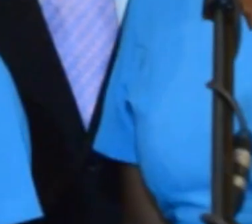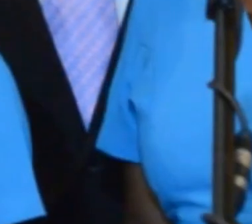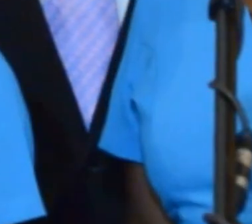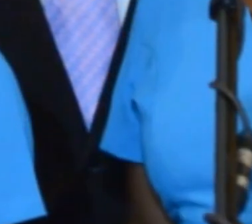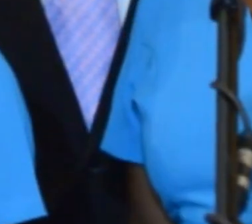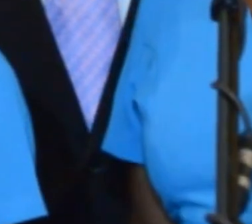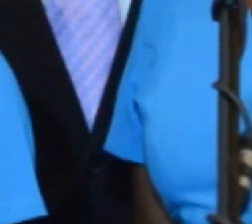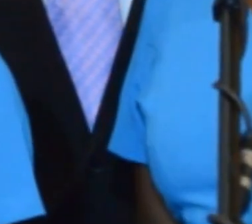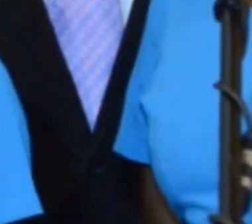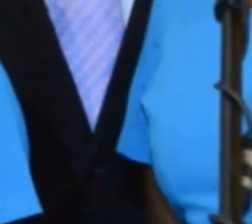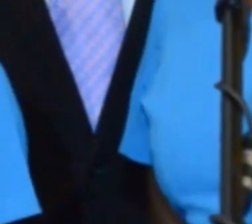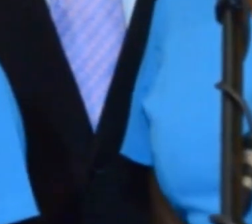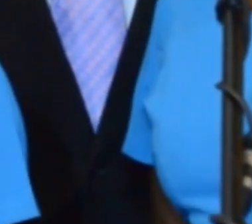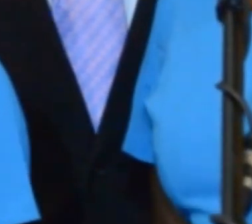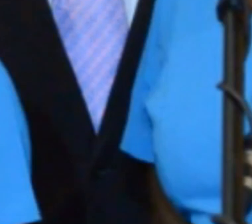ndogara kumusha